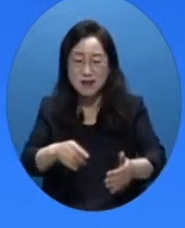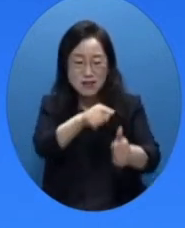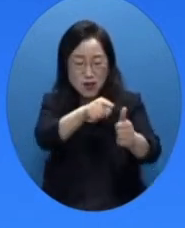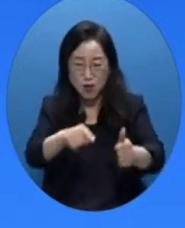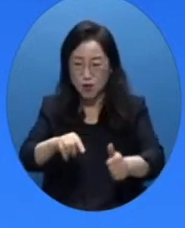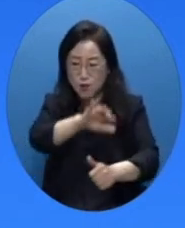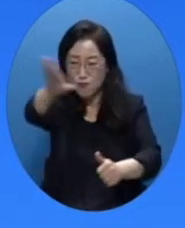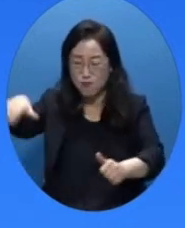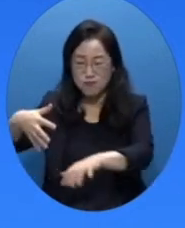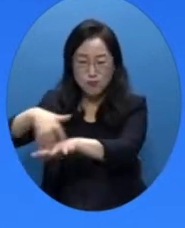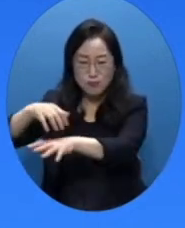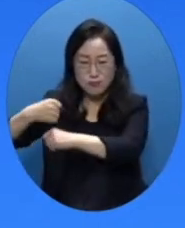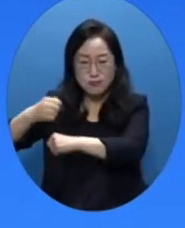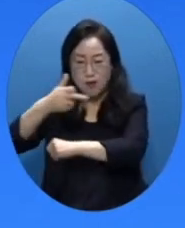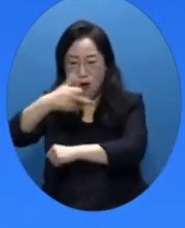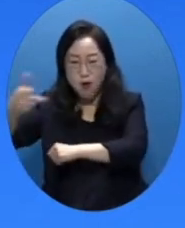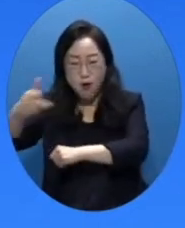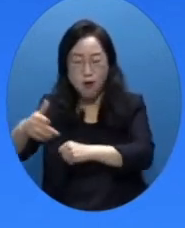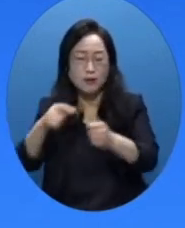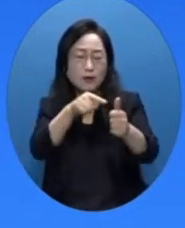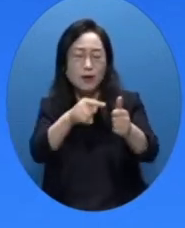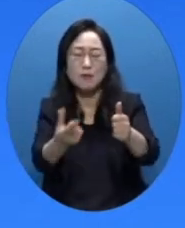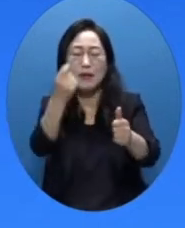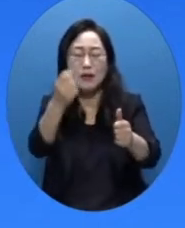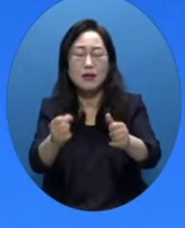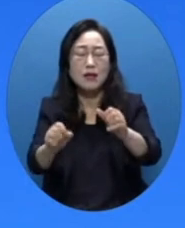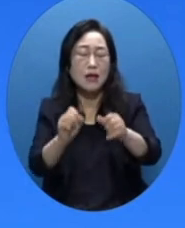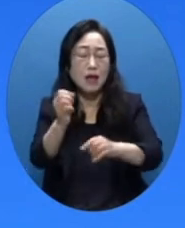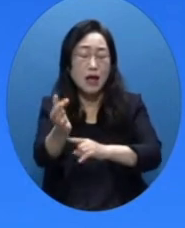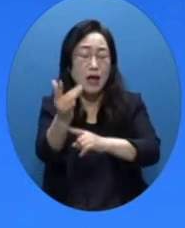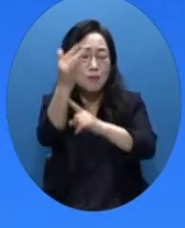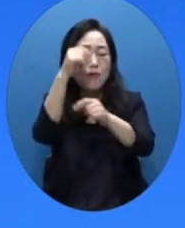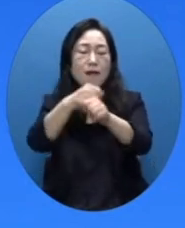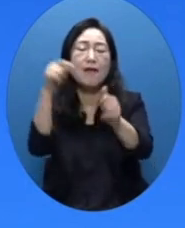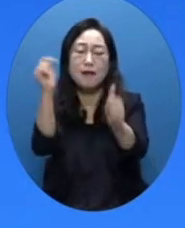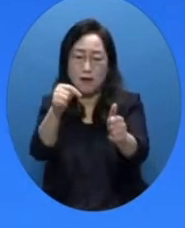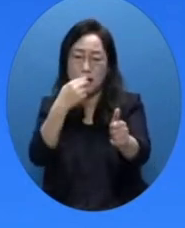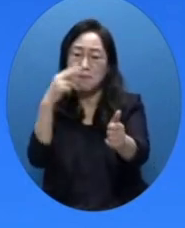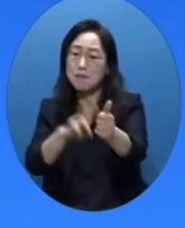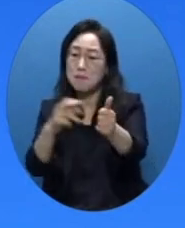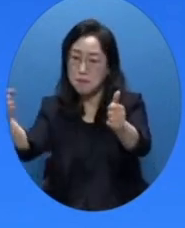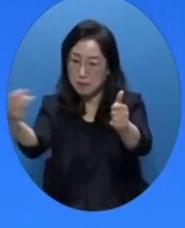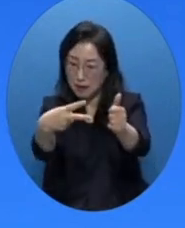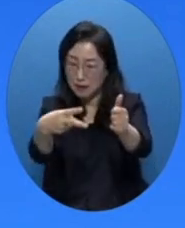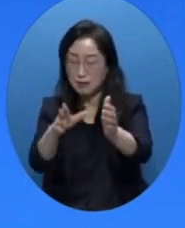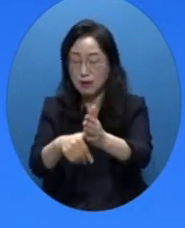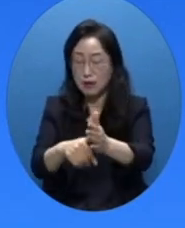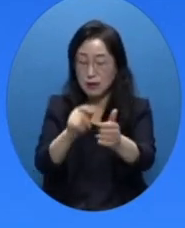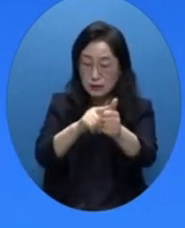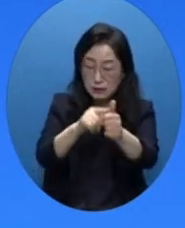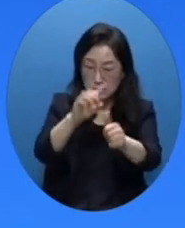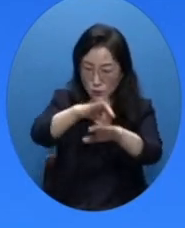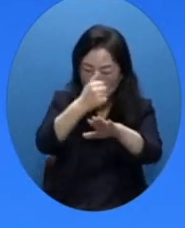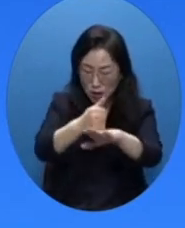없다. 너희들은 빨리 항복해라. 조롱하는 편지를 보냈을 때 히스기야